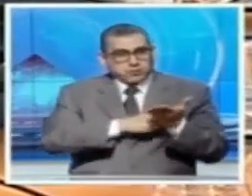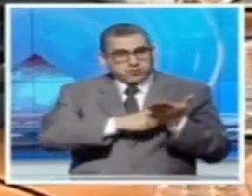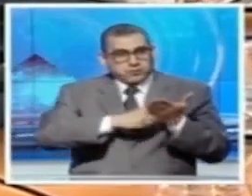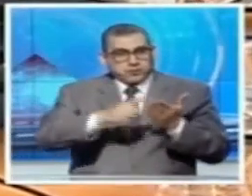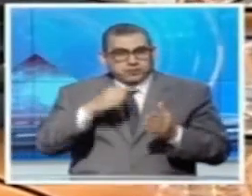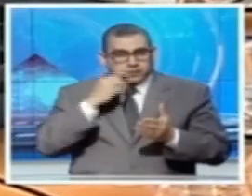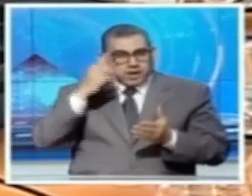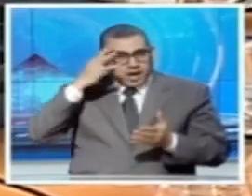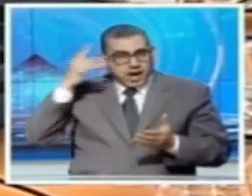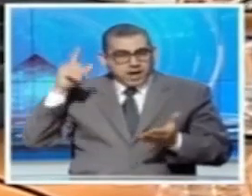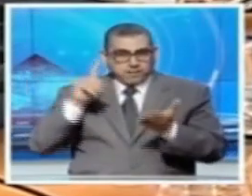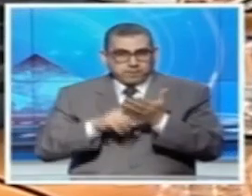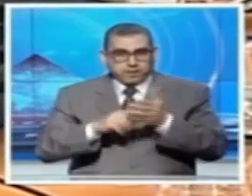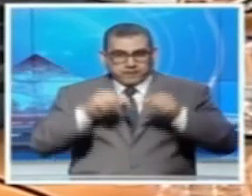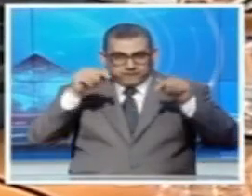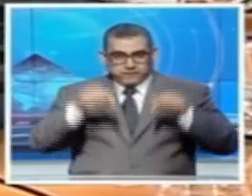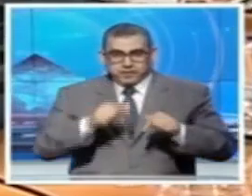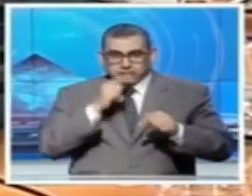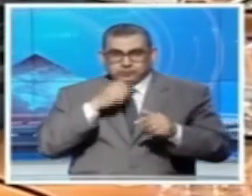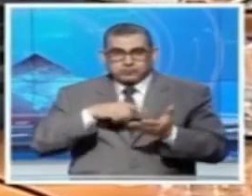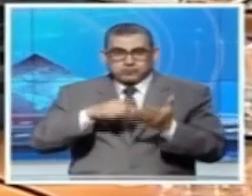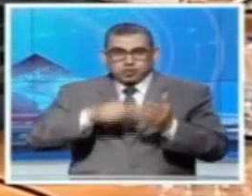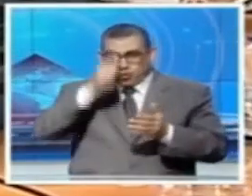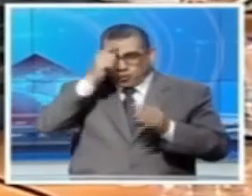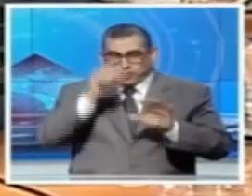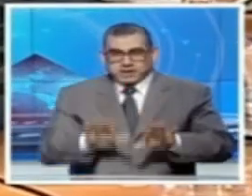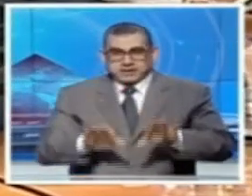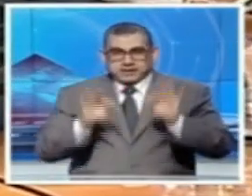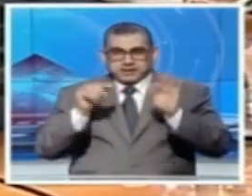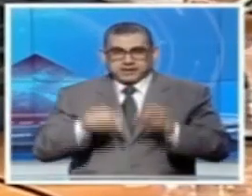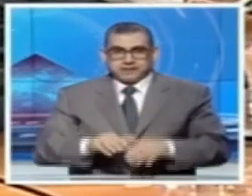ويتحول الحلم إلى واقع بالجمهورية الجديدة.